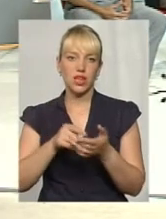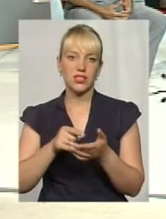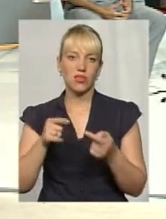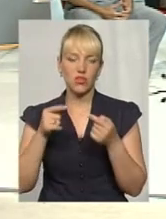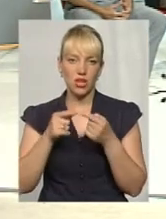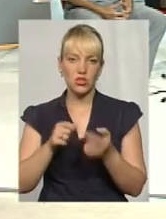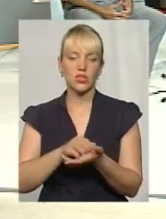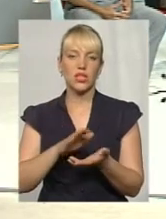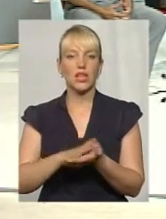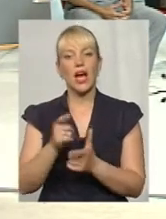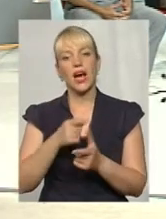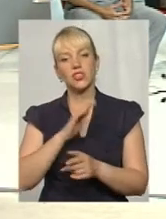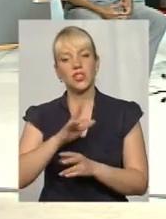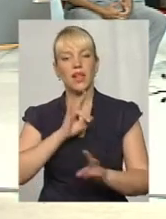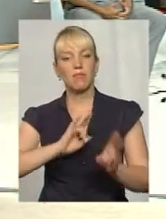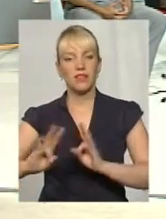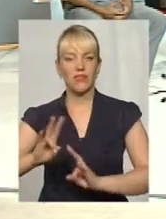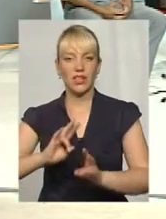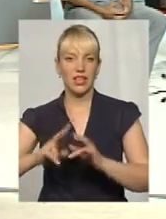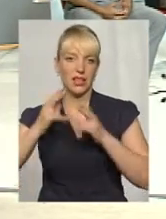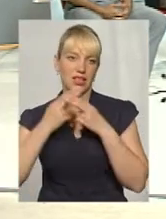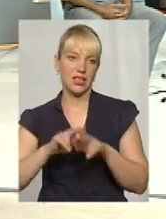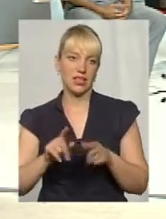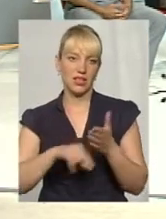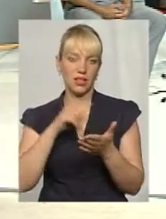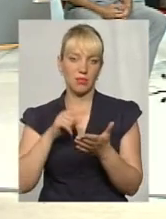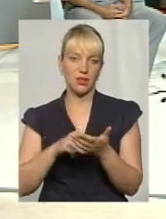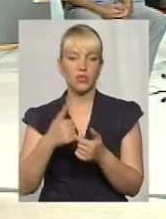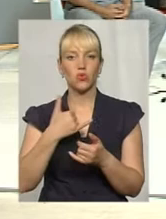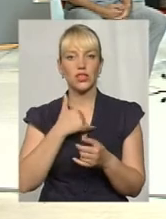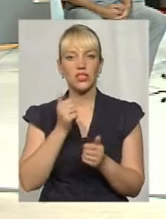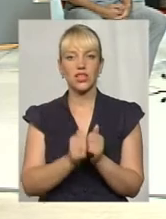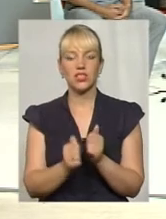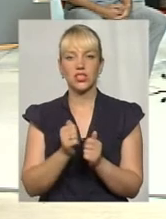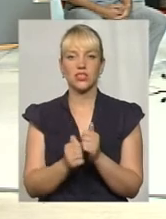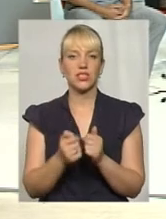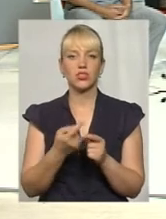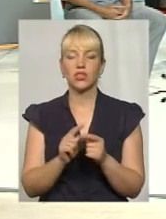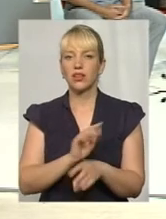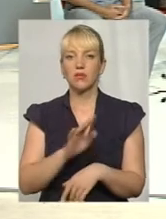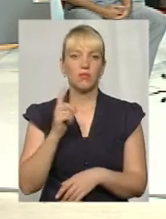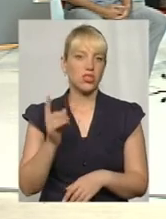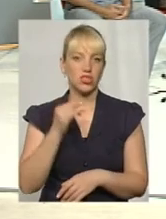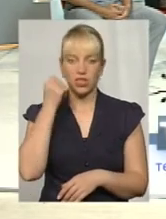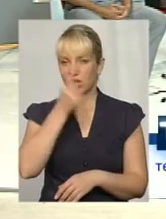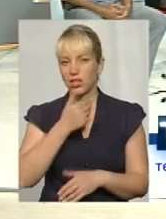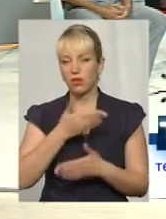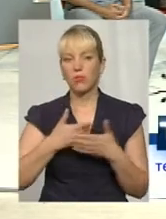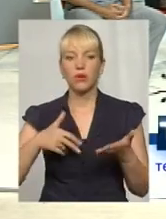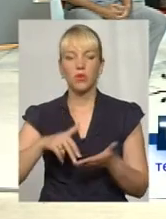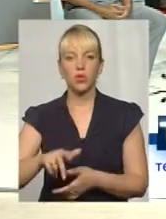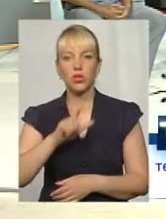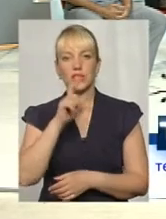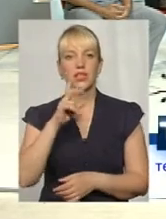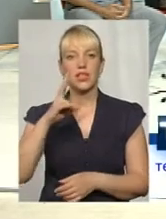техніка? Знову ж вертаюся до запитань, тому що найчастіше в нас оті, ну, вже не перший рік ми проходимо